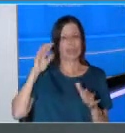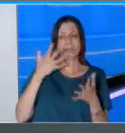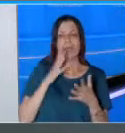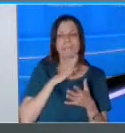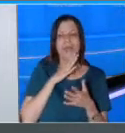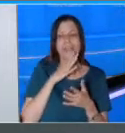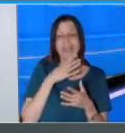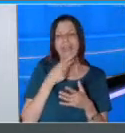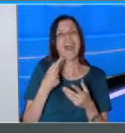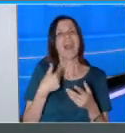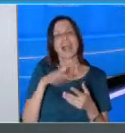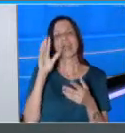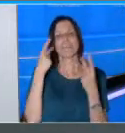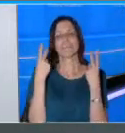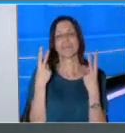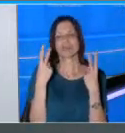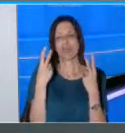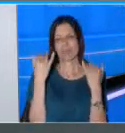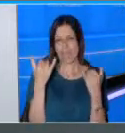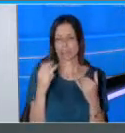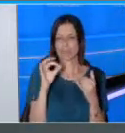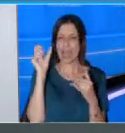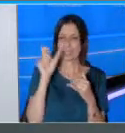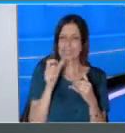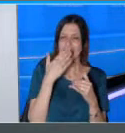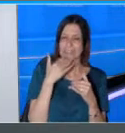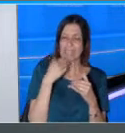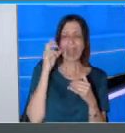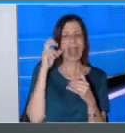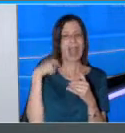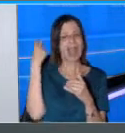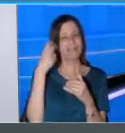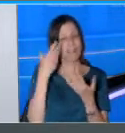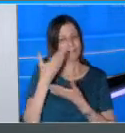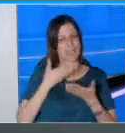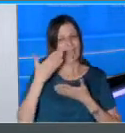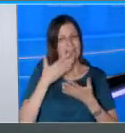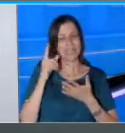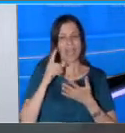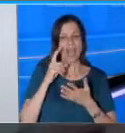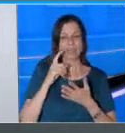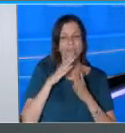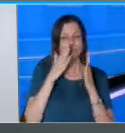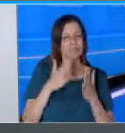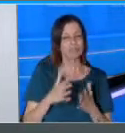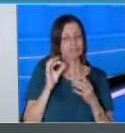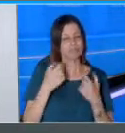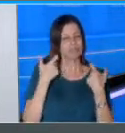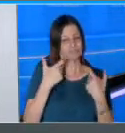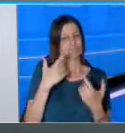הכי משמעותית כרגע של אזרחי ישראל הערבים ביחס לרשויות אכיפת החוק, ואין